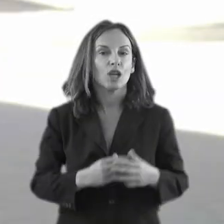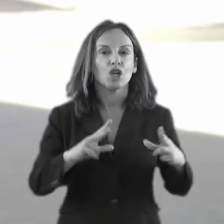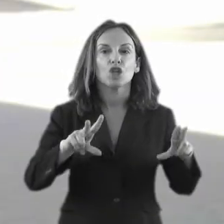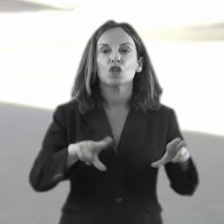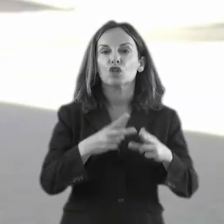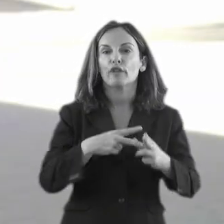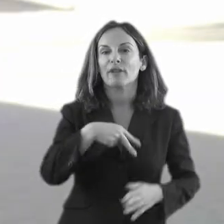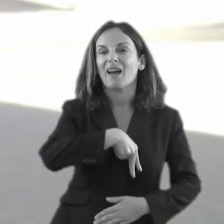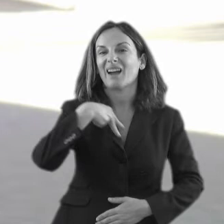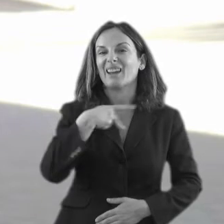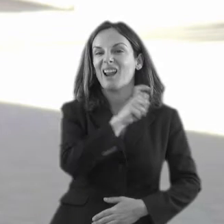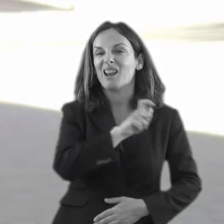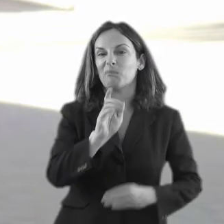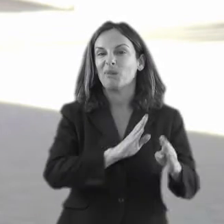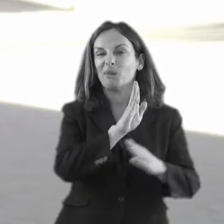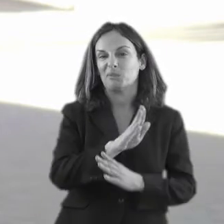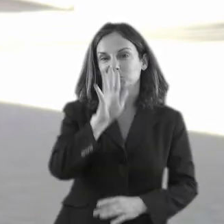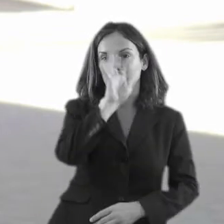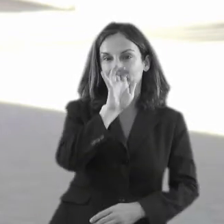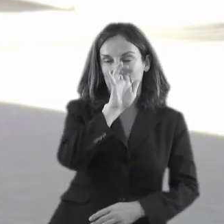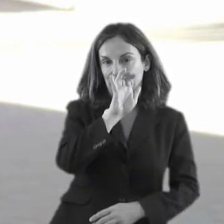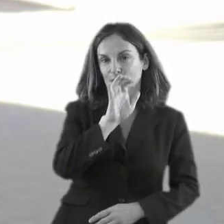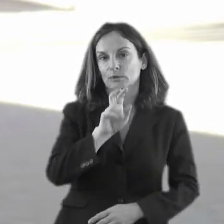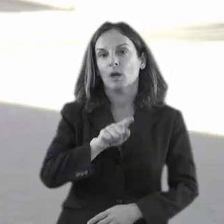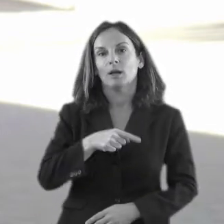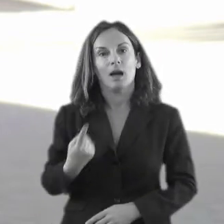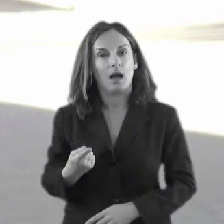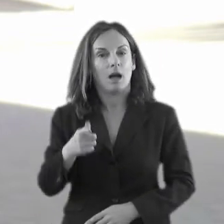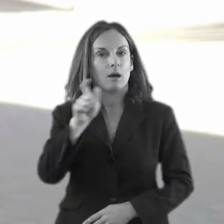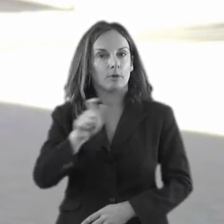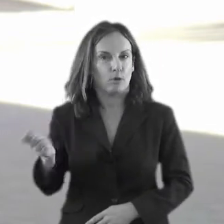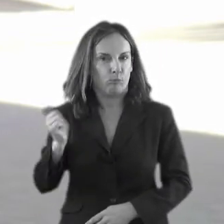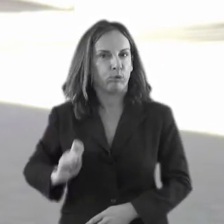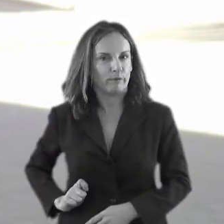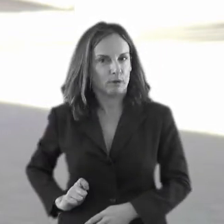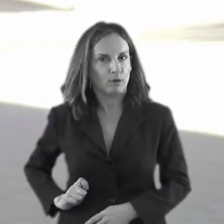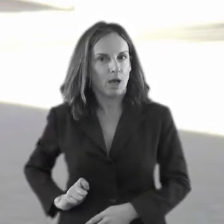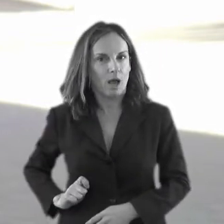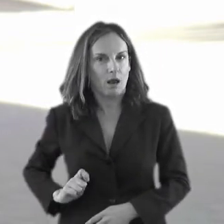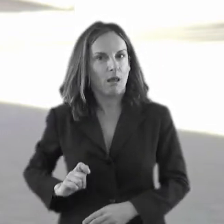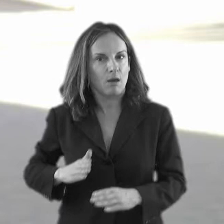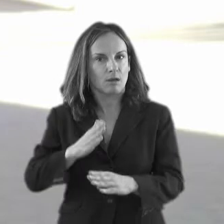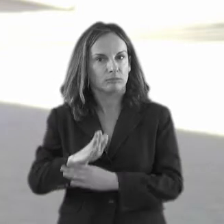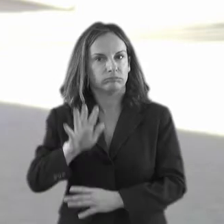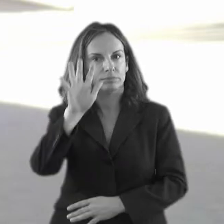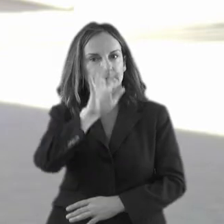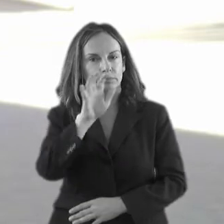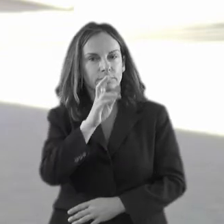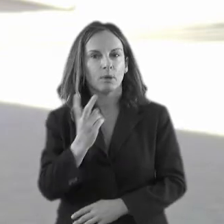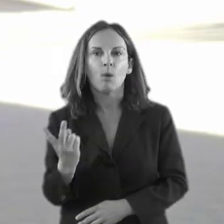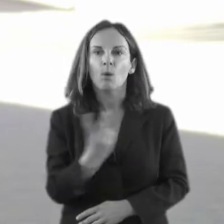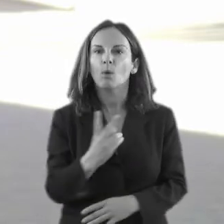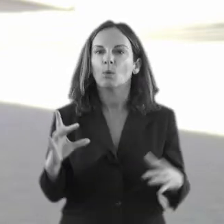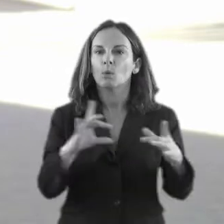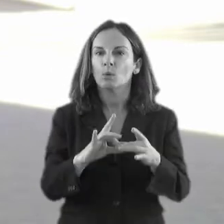Per trobar un equilibri entre el que és la societat en general, un públic general, i un públic molt especialitzat